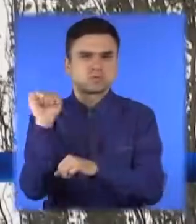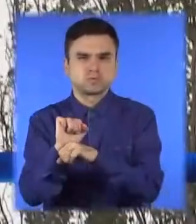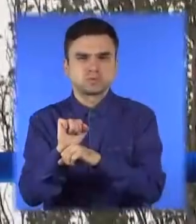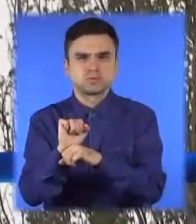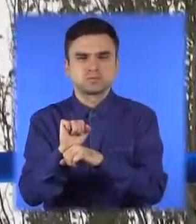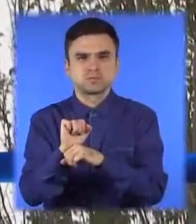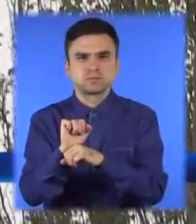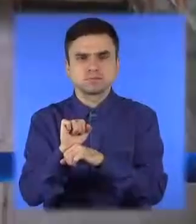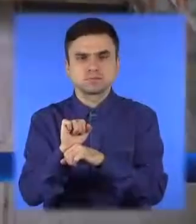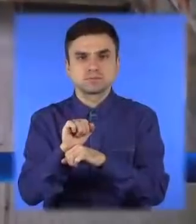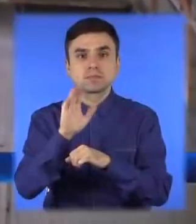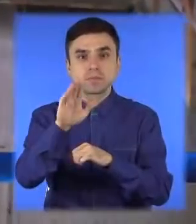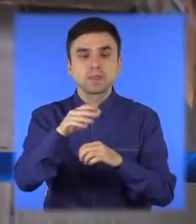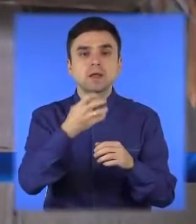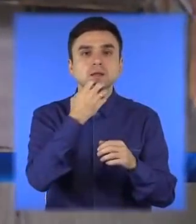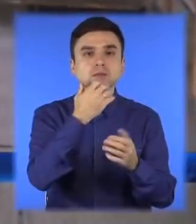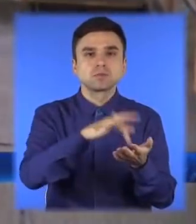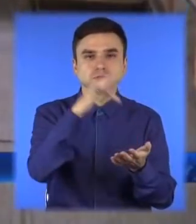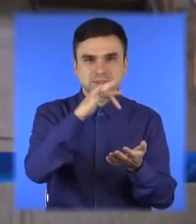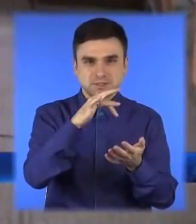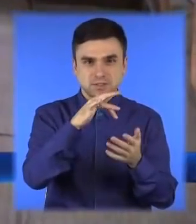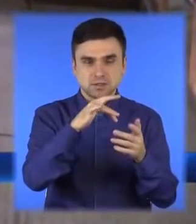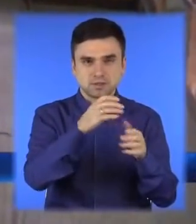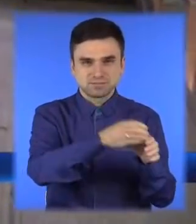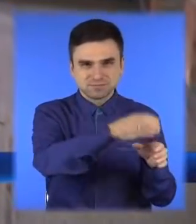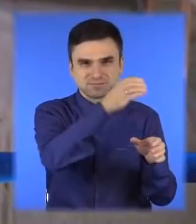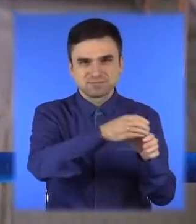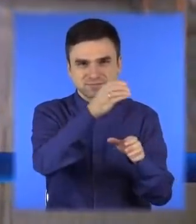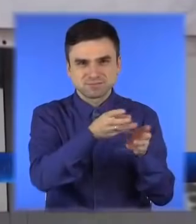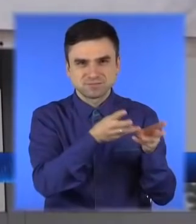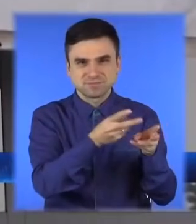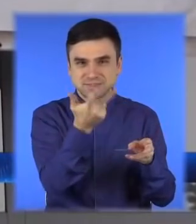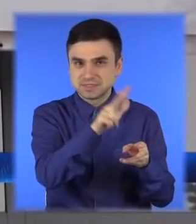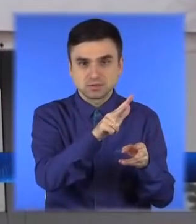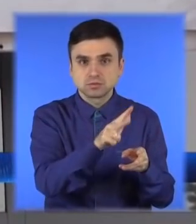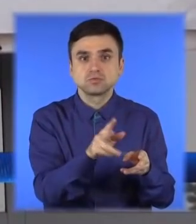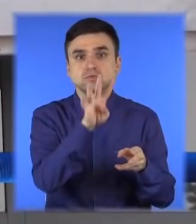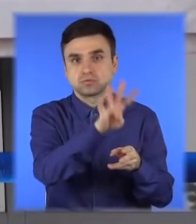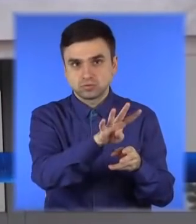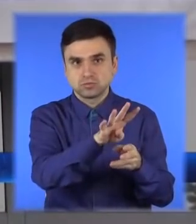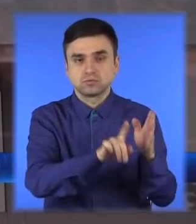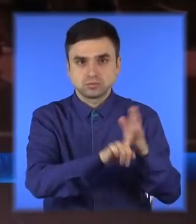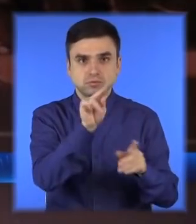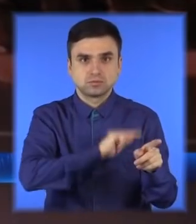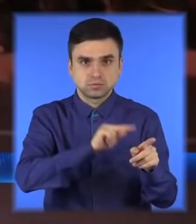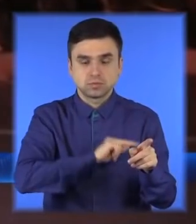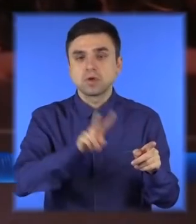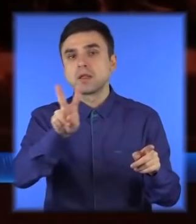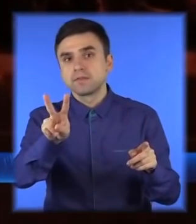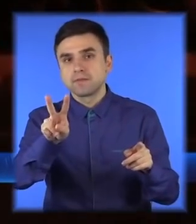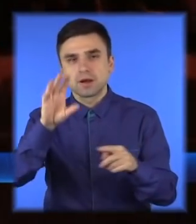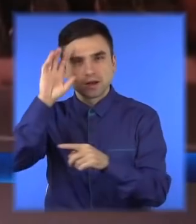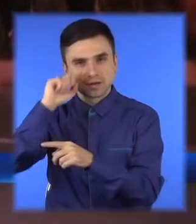Тим часом чотири котельні теплоцентралі починають працювати на повну потужність. Дві заблоковані газовиками.